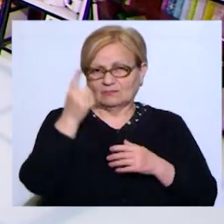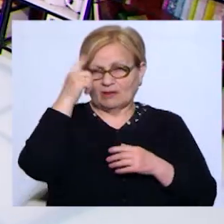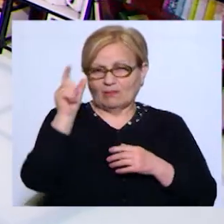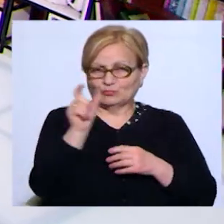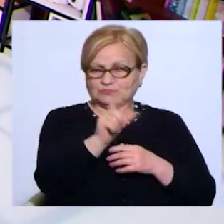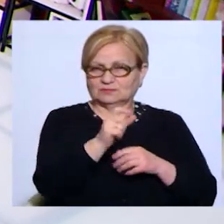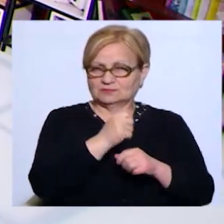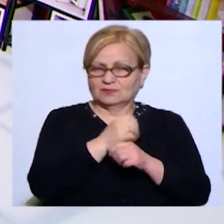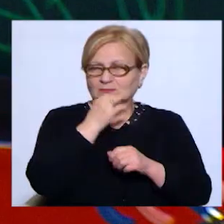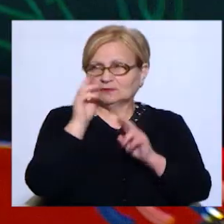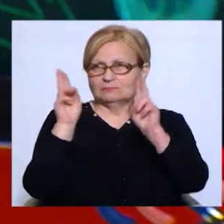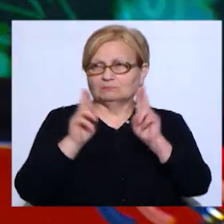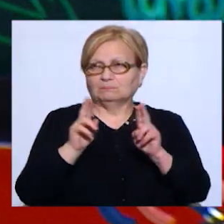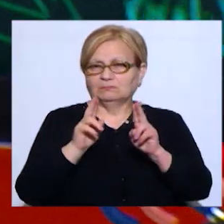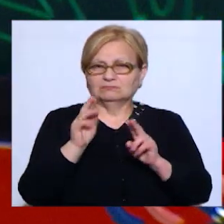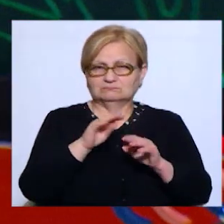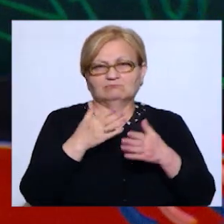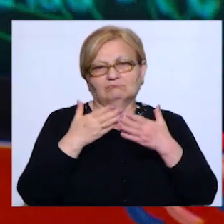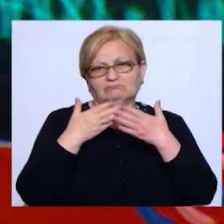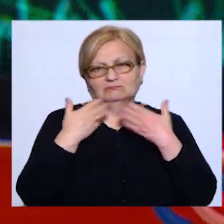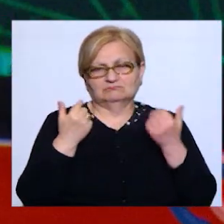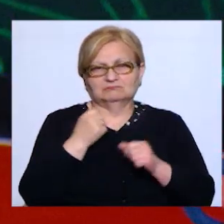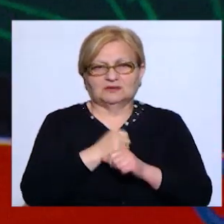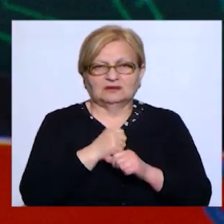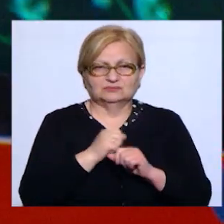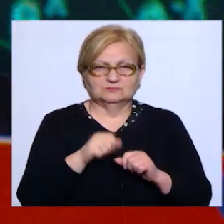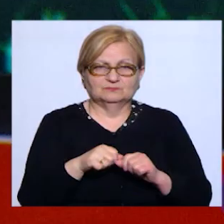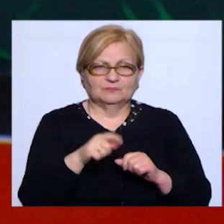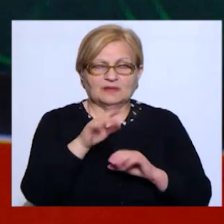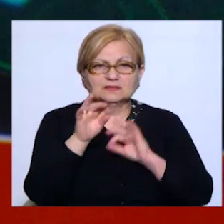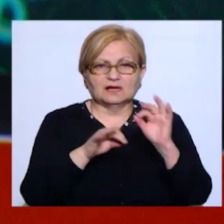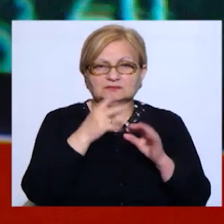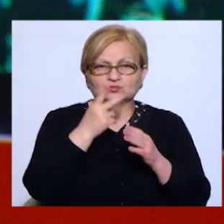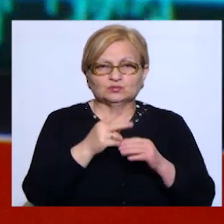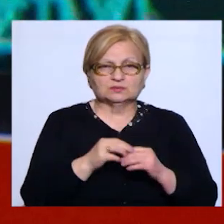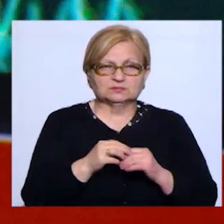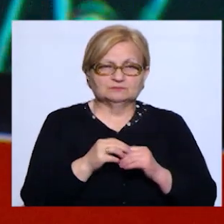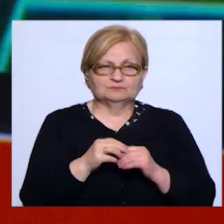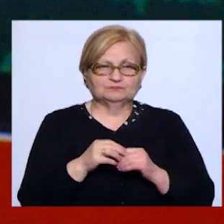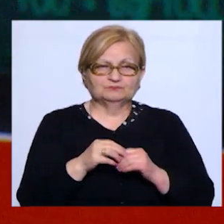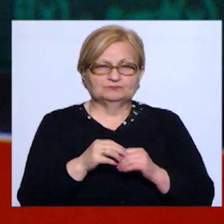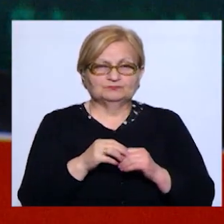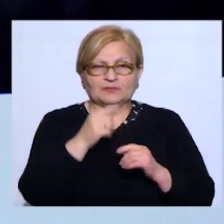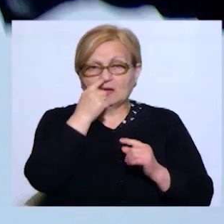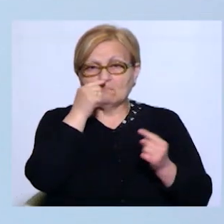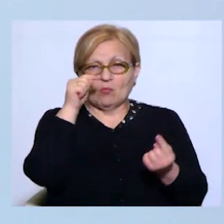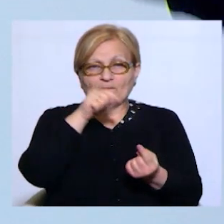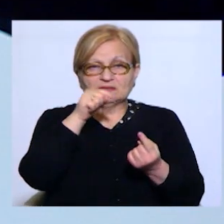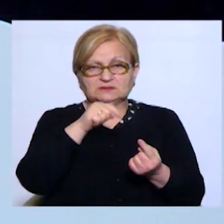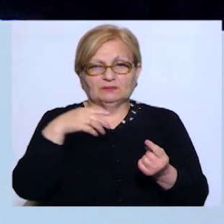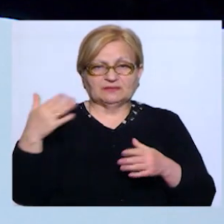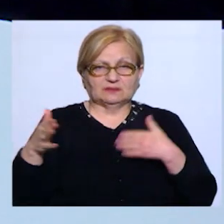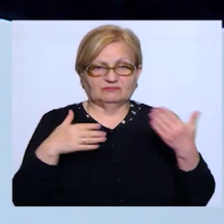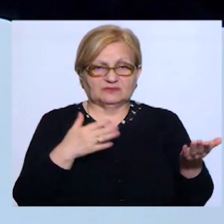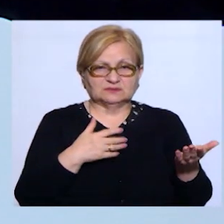უნდა ფორმულები გაიხსენო წინათეულები და მარტივად ამოხსნით. აი ხა ნახას რო დავაკვირდე, ნახეთ. აი მოპირდაპირე გვერდებს რო